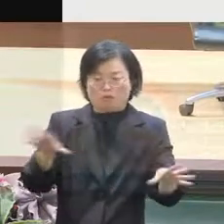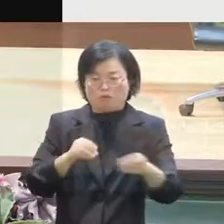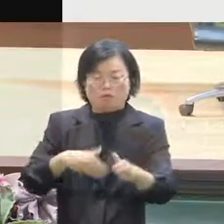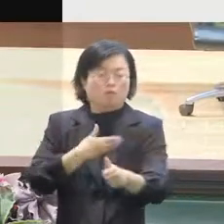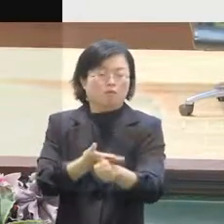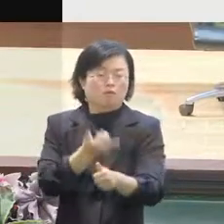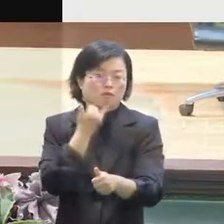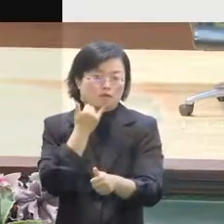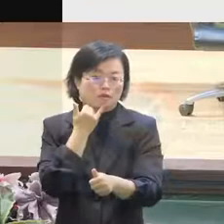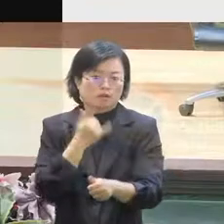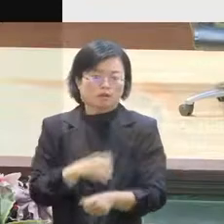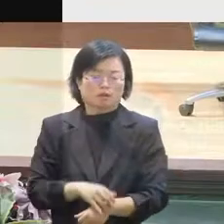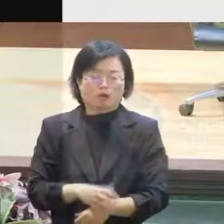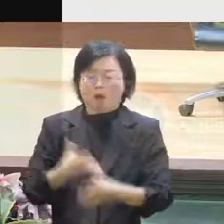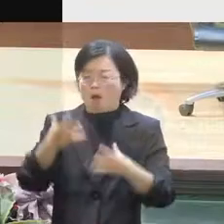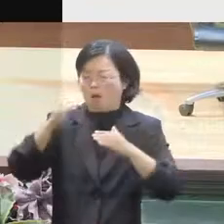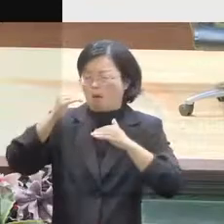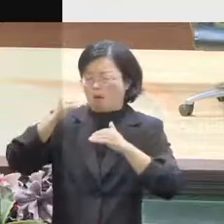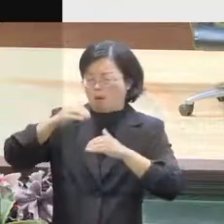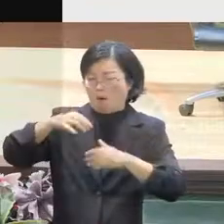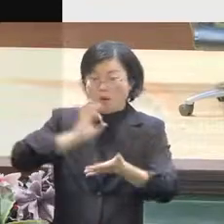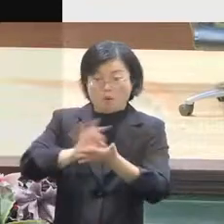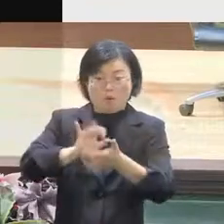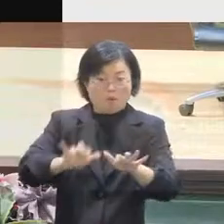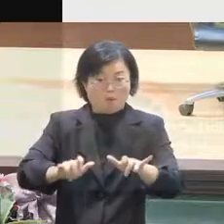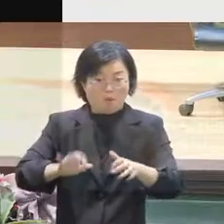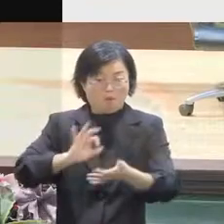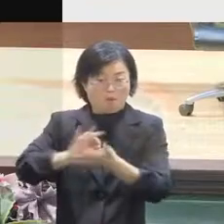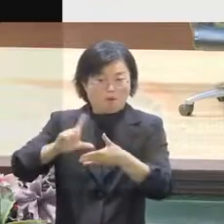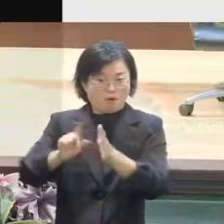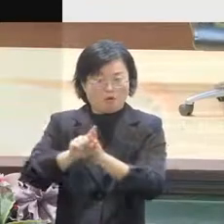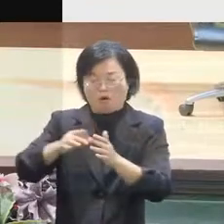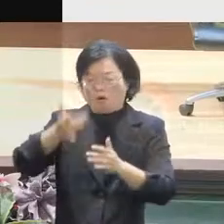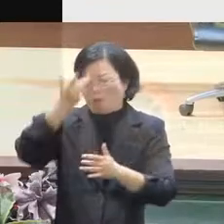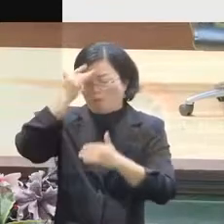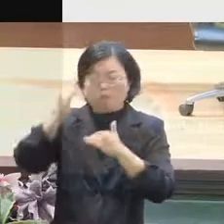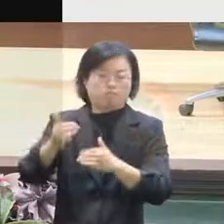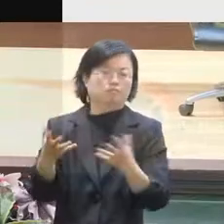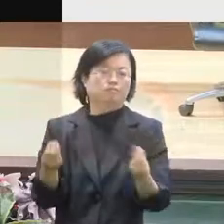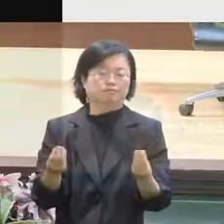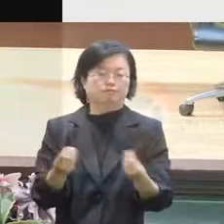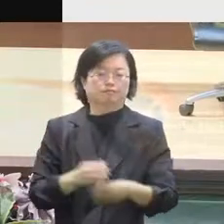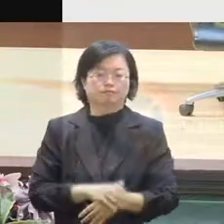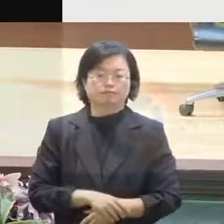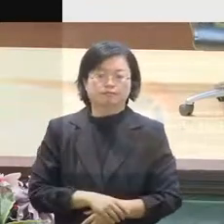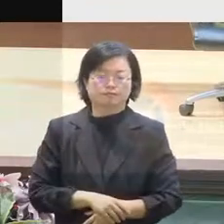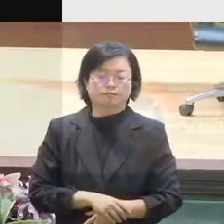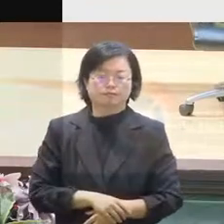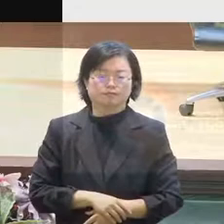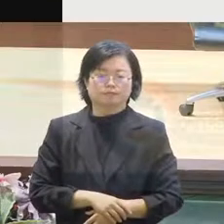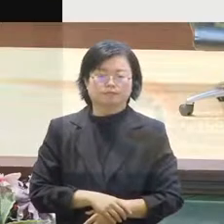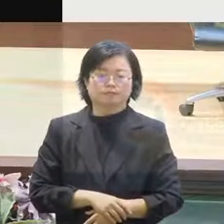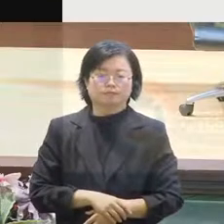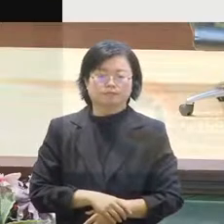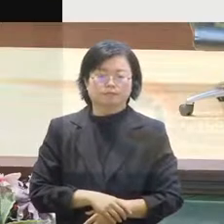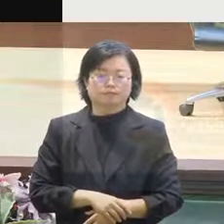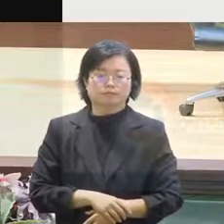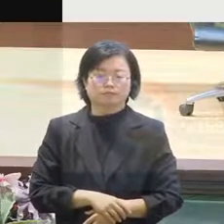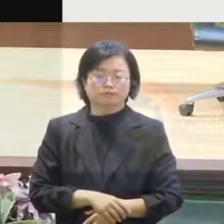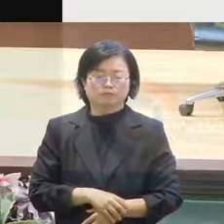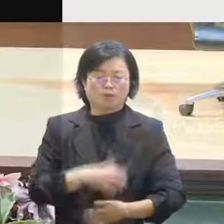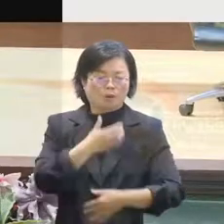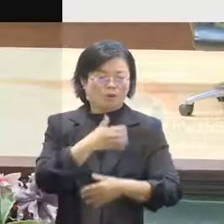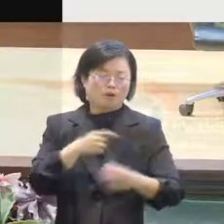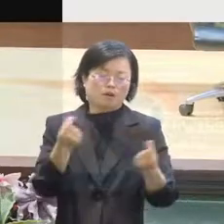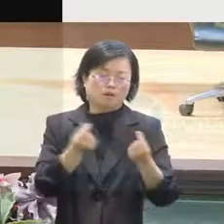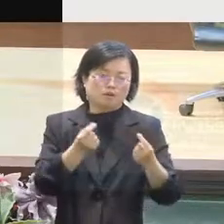最大程度的不受任何限制的去做自己包括用一些商业出版啊等等等等。那